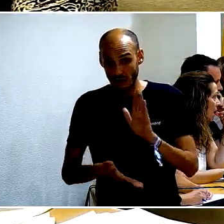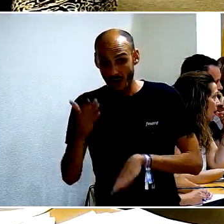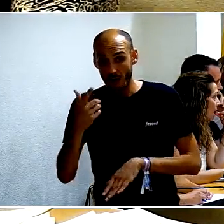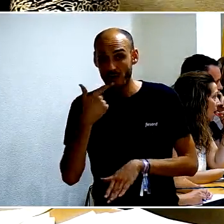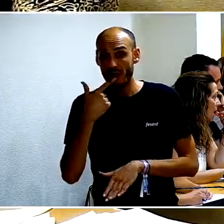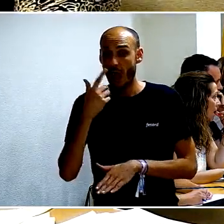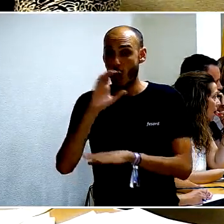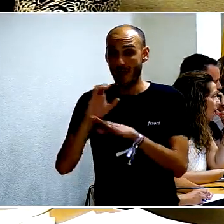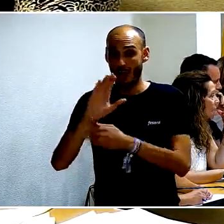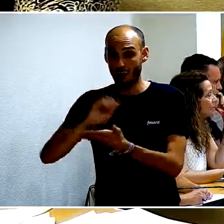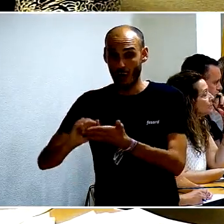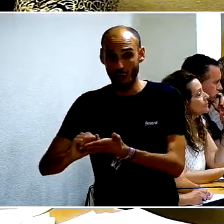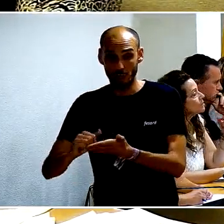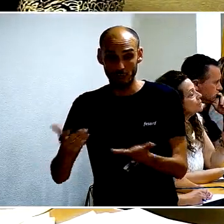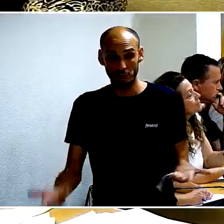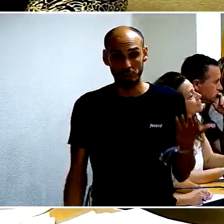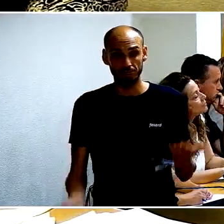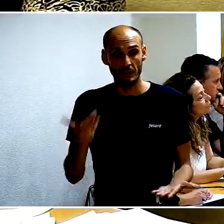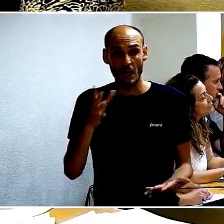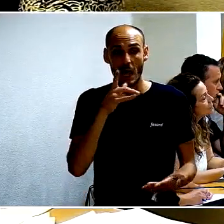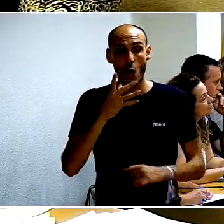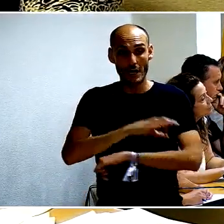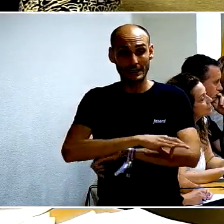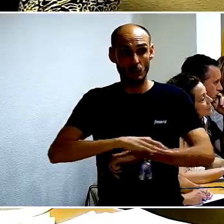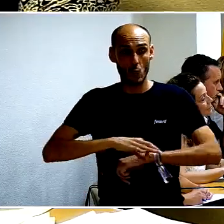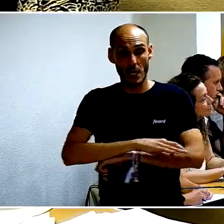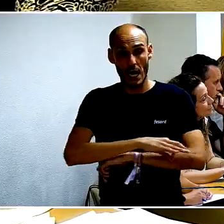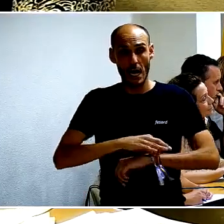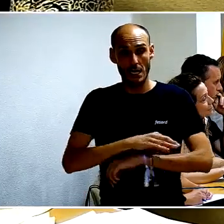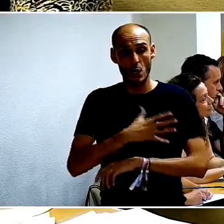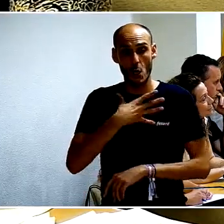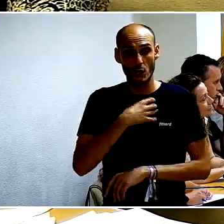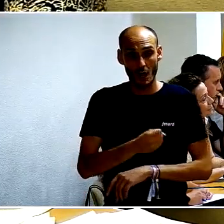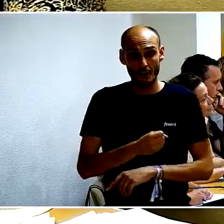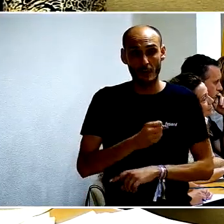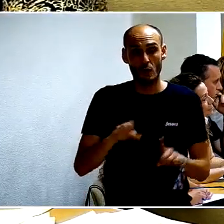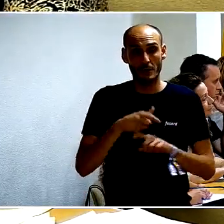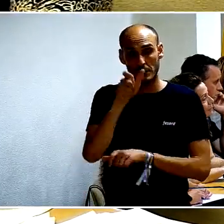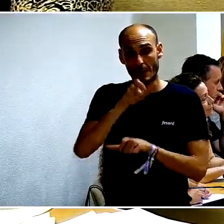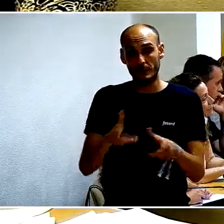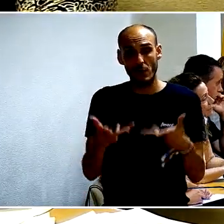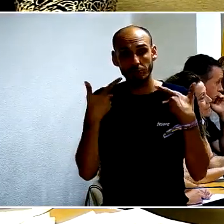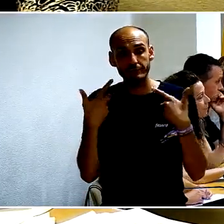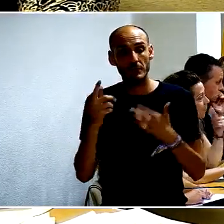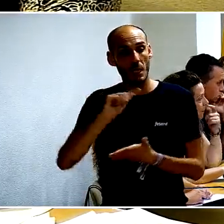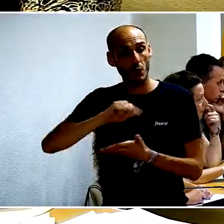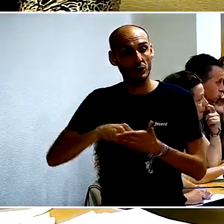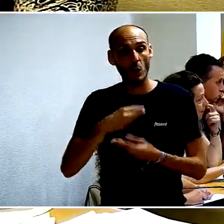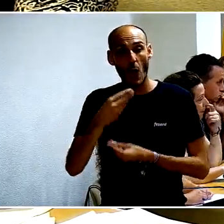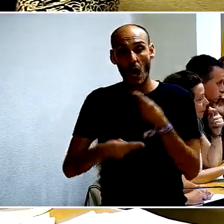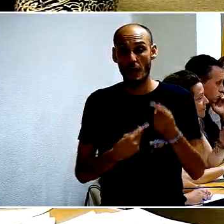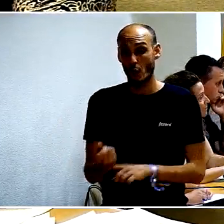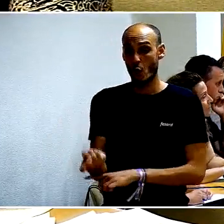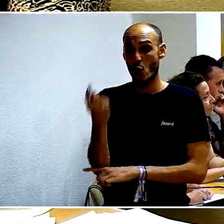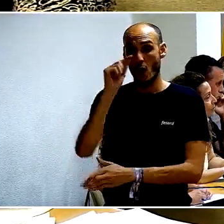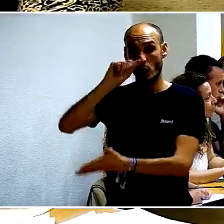circumstància tenim a l'enginyer de l'Ajuntament a tota pressa i a la persona de contractació fent un contracte a la grua per a que més